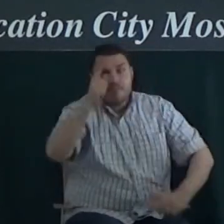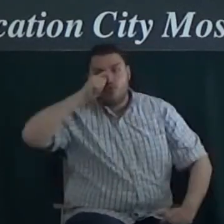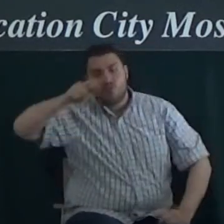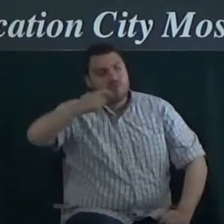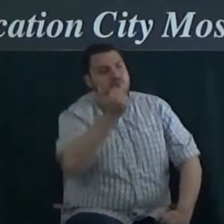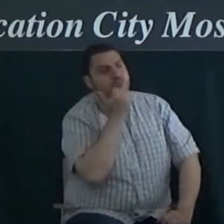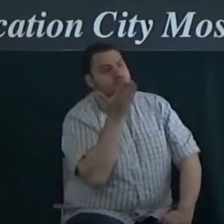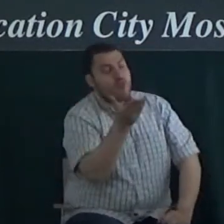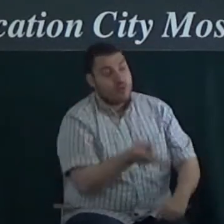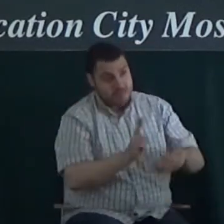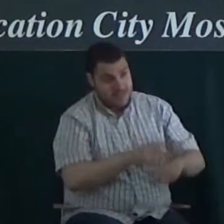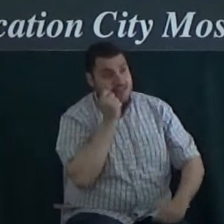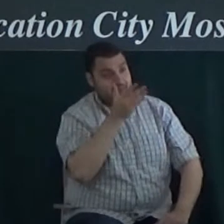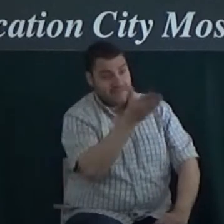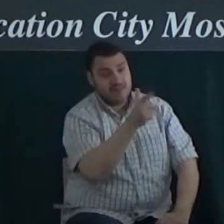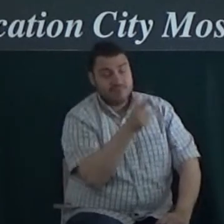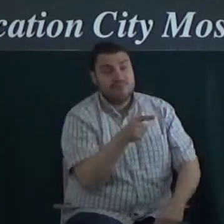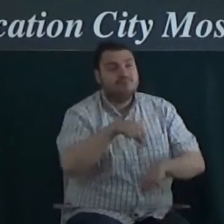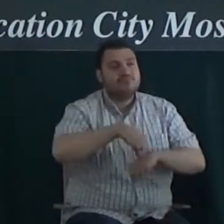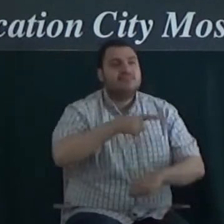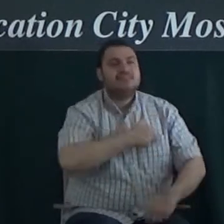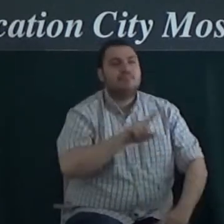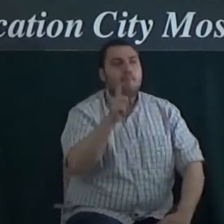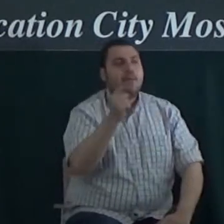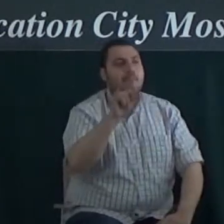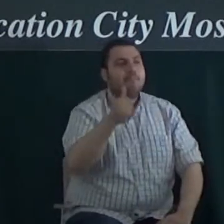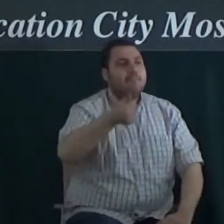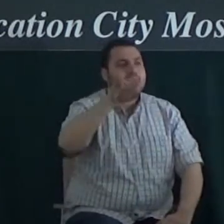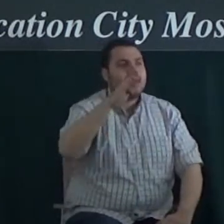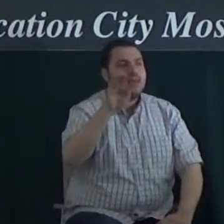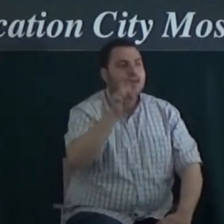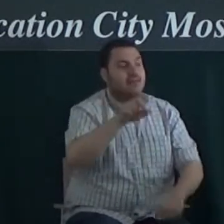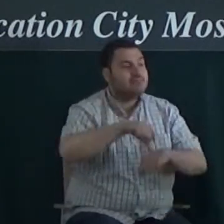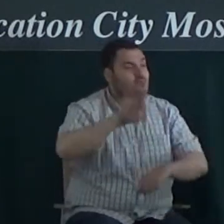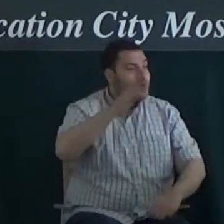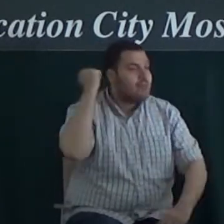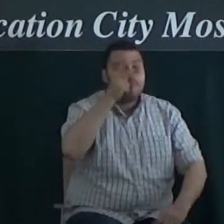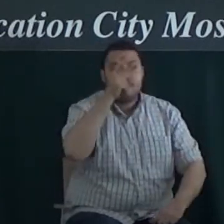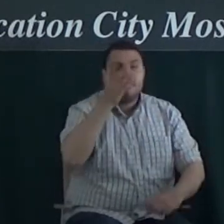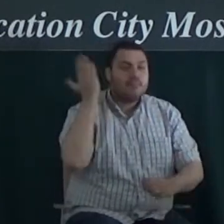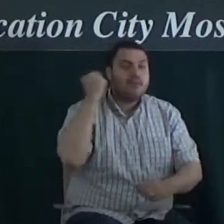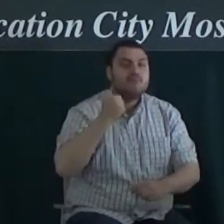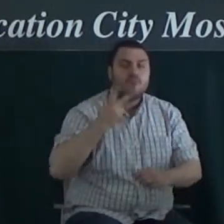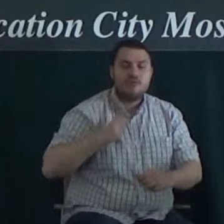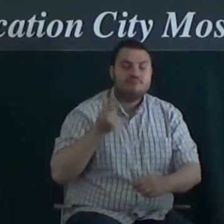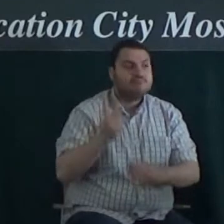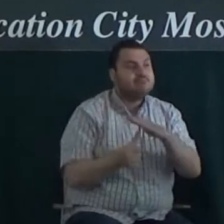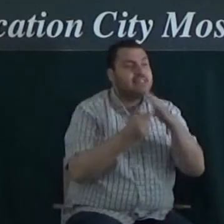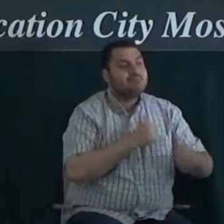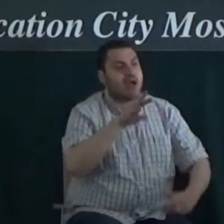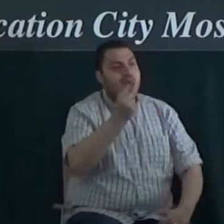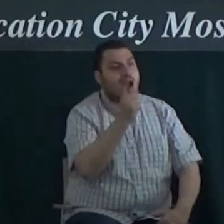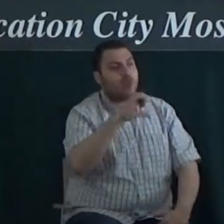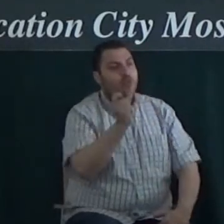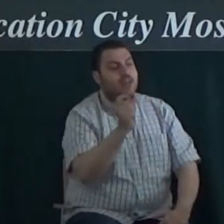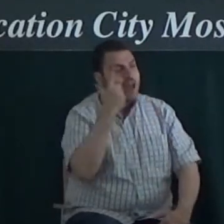أن البرامكة لما وقع لهم ما وقع في عهد هارون الرشيد، وقد كانوا أعزة لهم مكانة ولهم